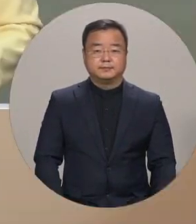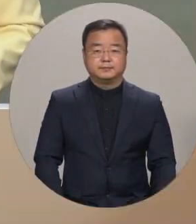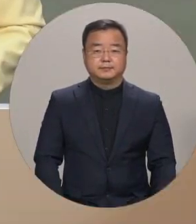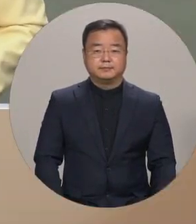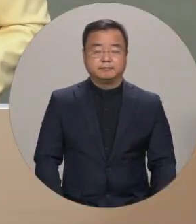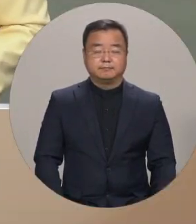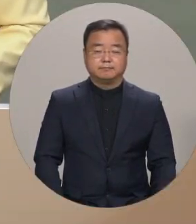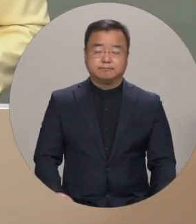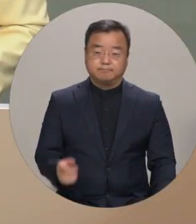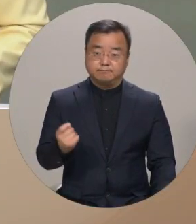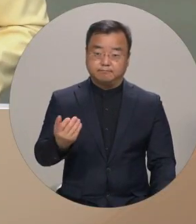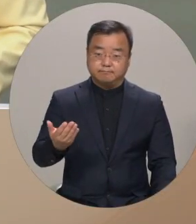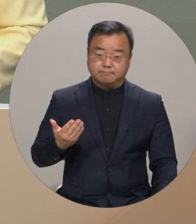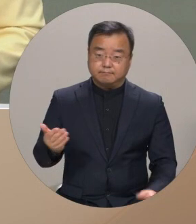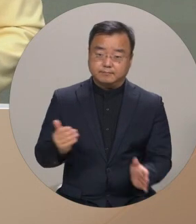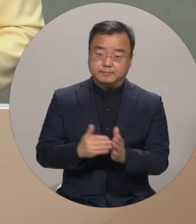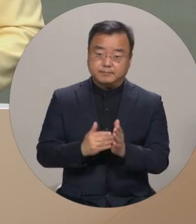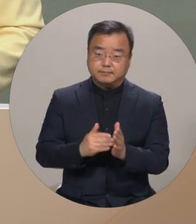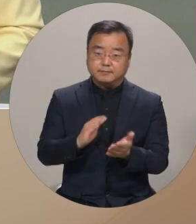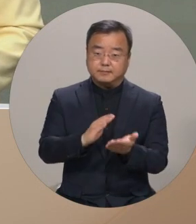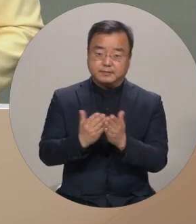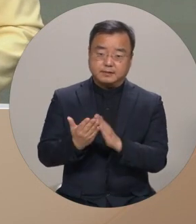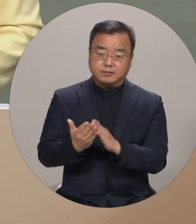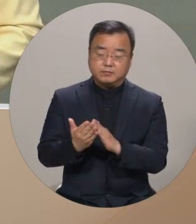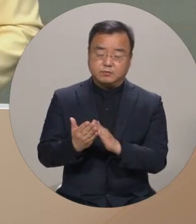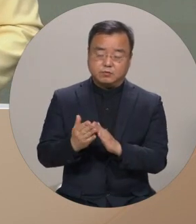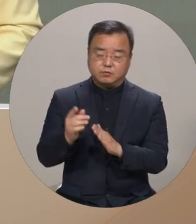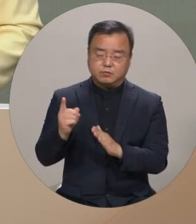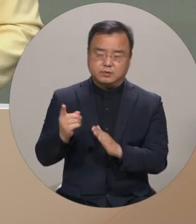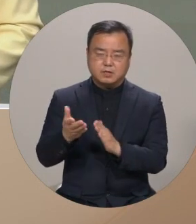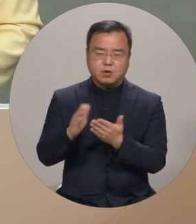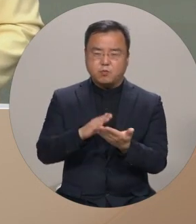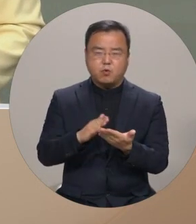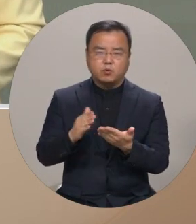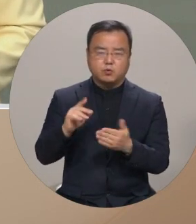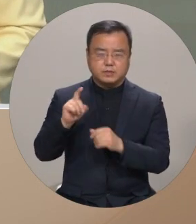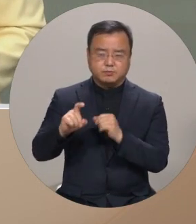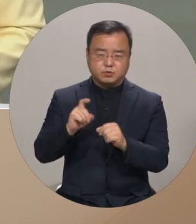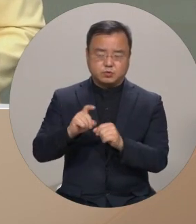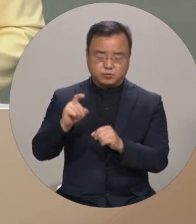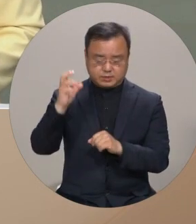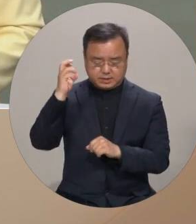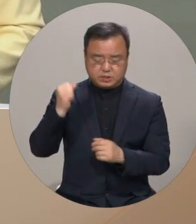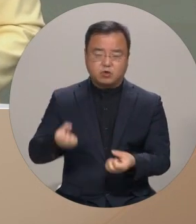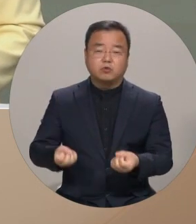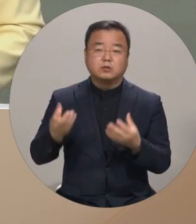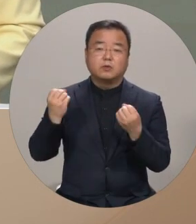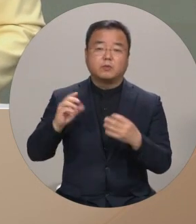네, 조금 전까지 세월호 10주기 기억식도 열렸죠. 어떻게 진행됐습니까?